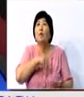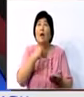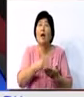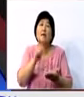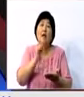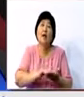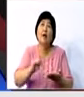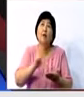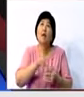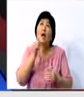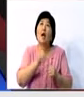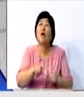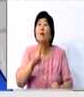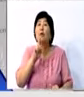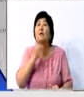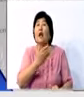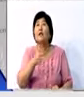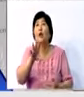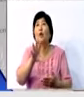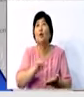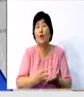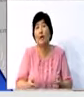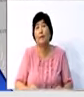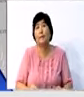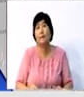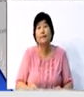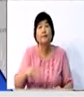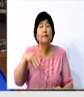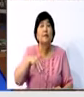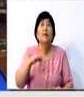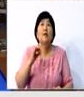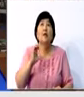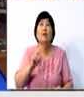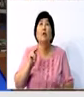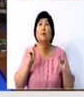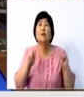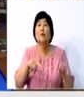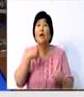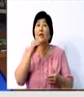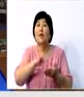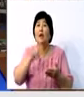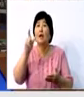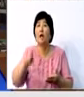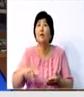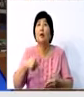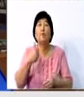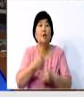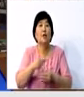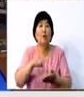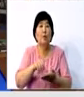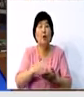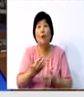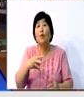қаламды қару еткен әрбір жасқа үлгі. Мұрқы Исаев әділін турасын айтатын қаламгерлердің бірі болған. Енді бұл